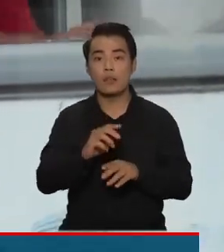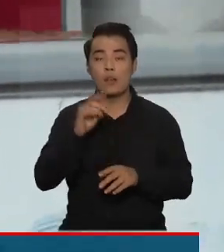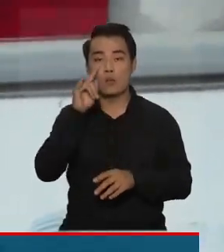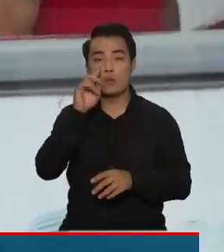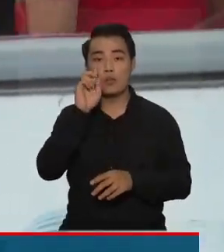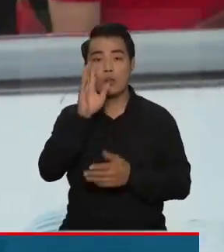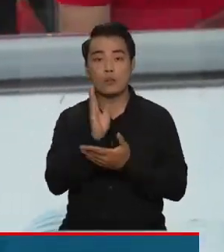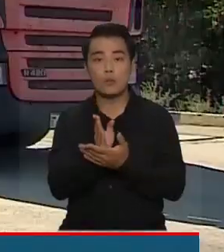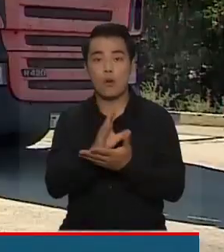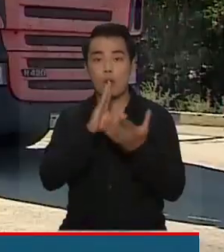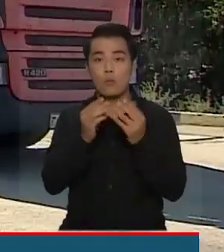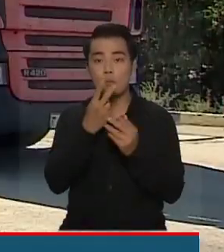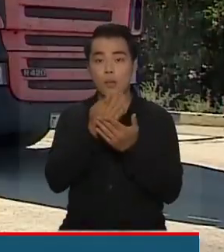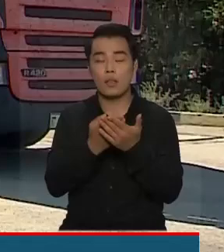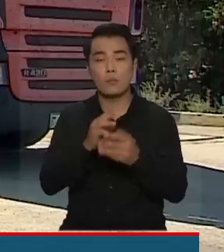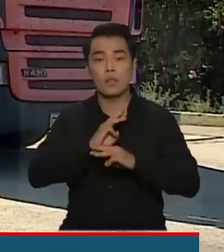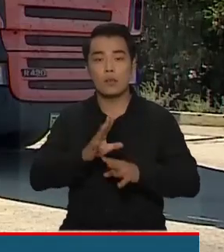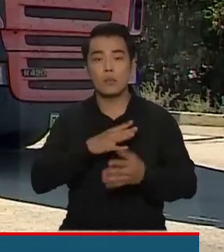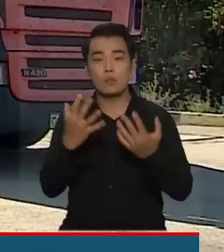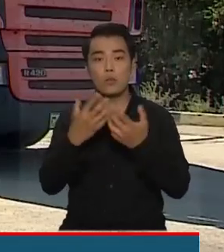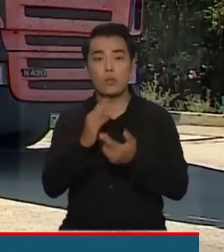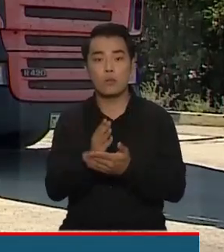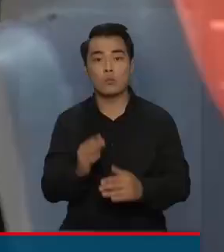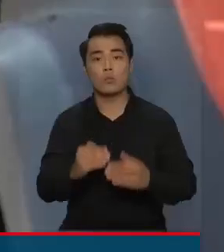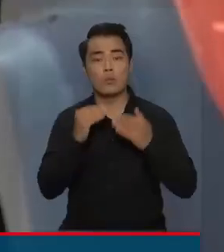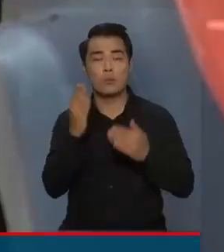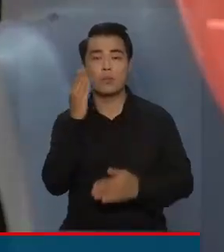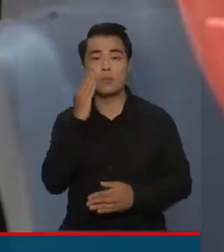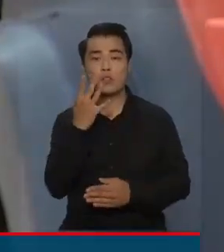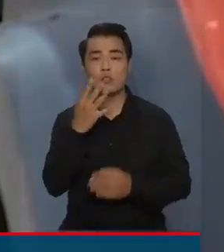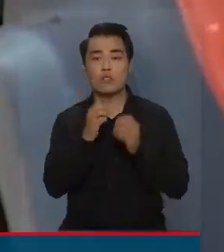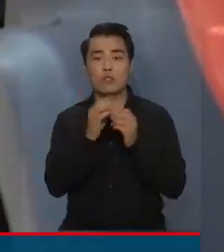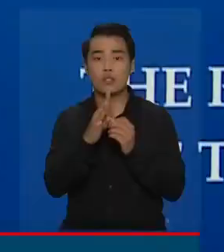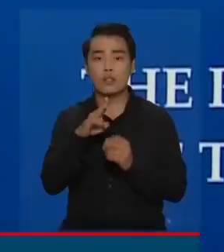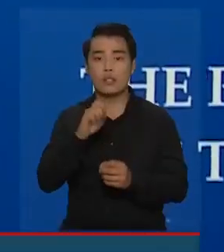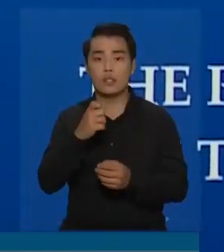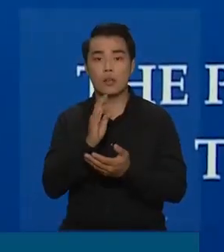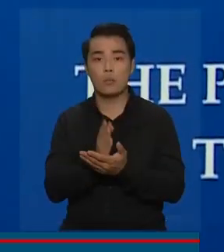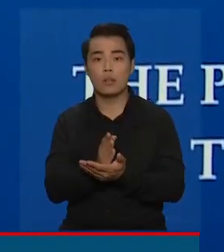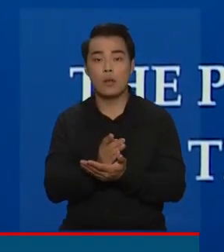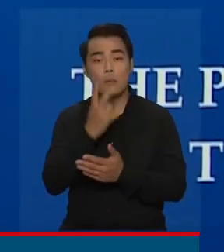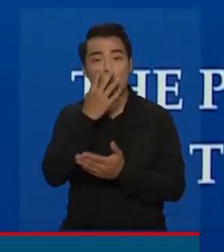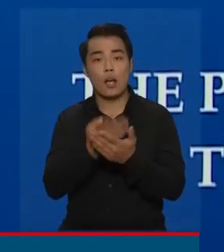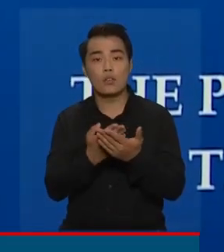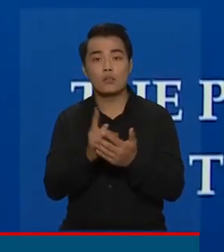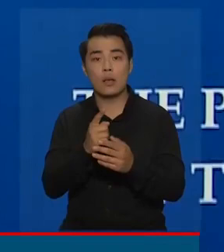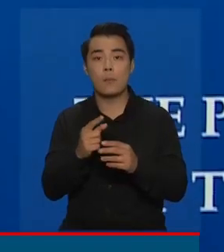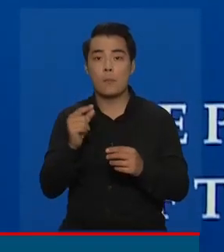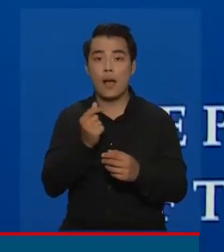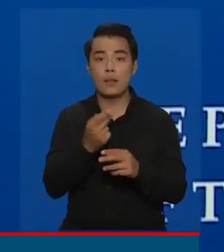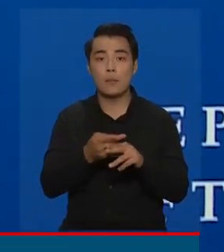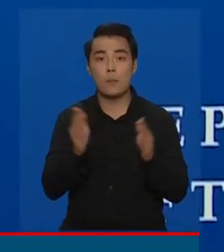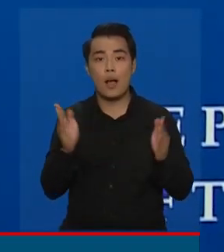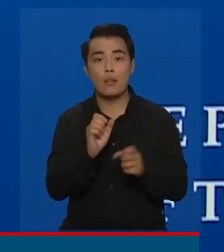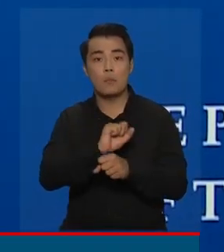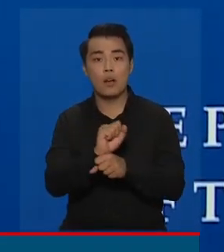В кабине даже подсчитали, что его стоимость должна увеличиться примерно на 14 тенге. Представьте, та маленькая машина, она,